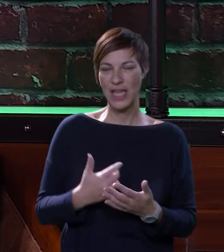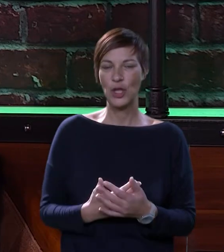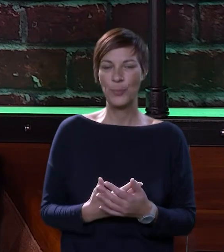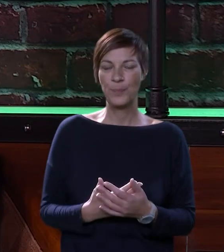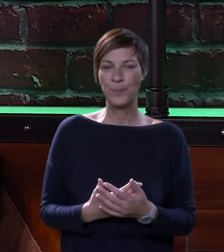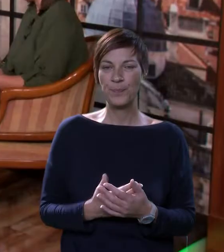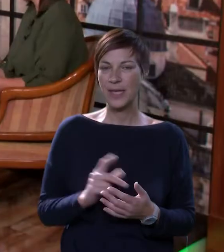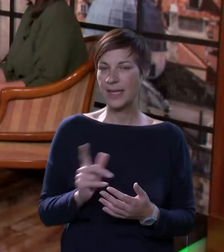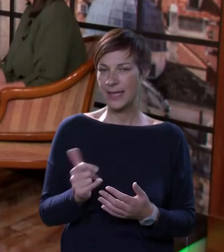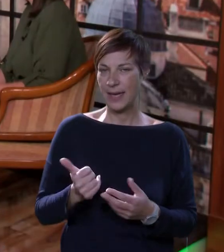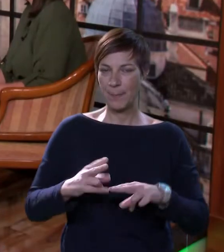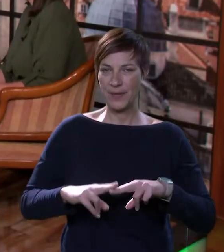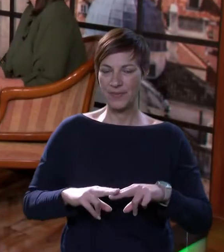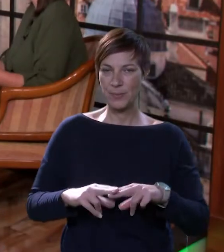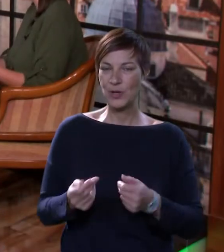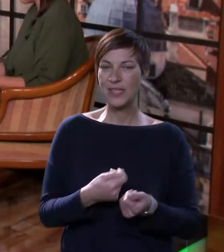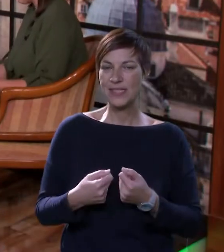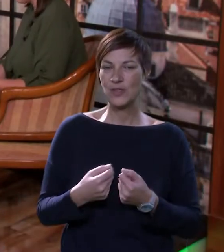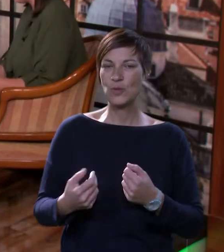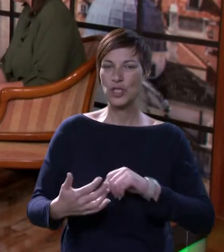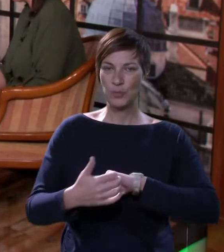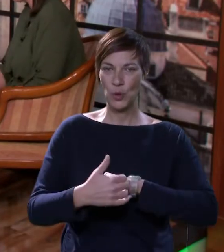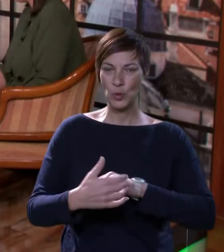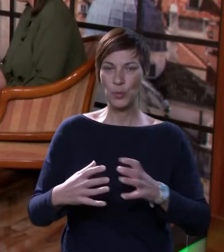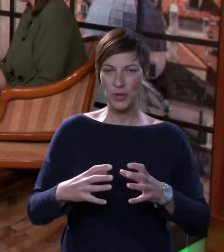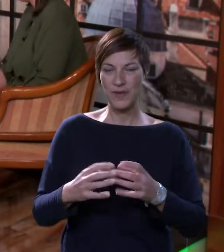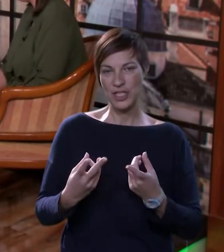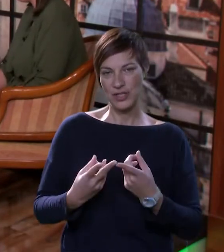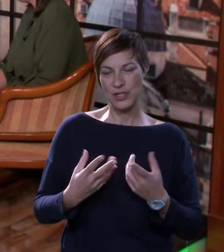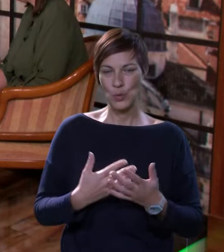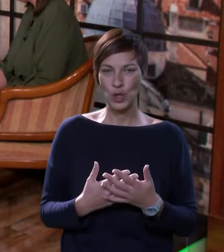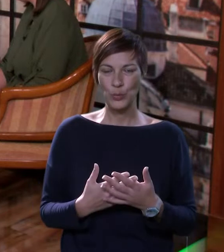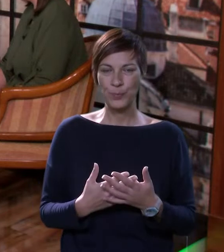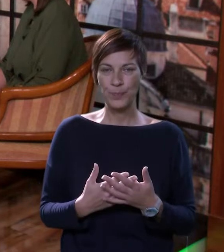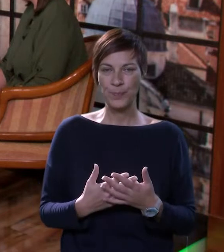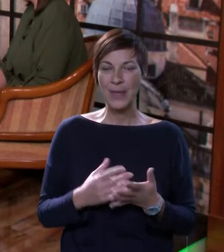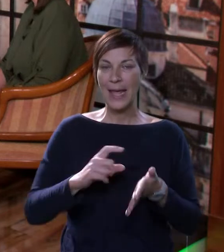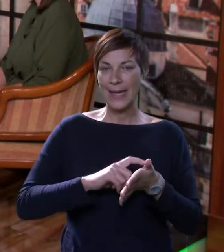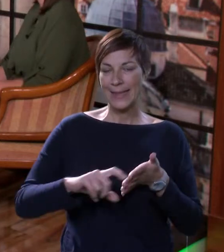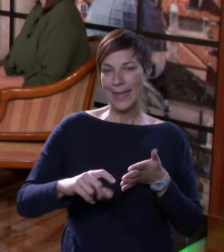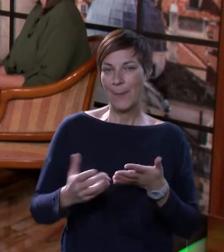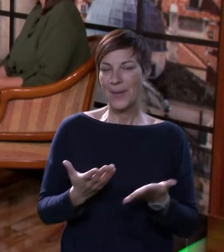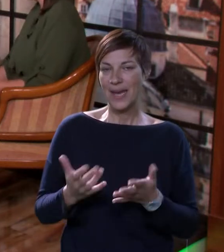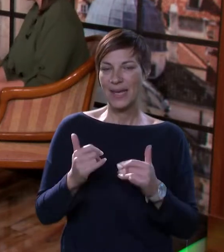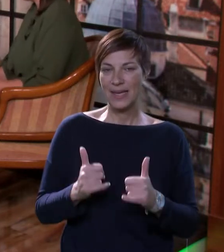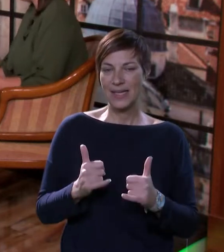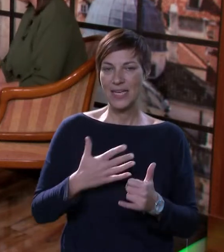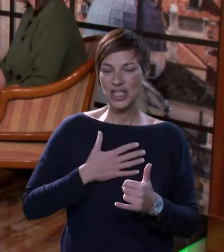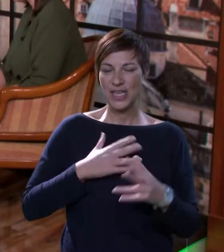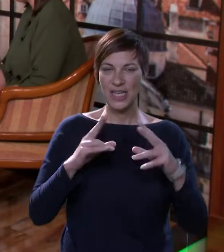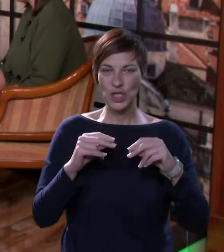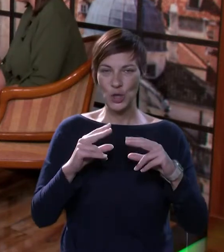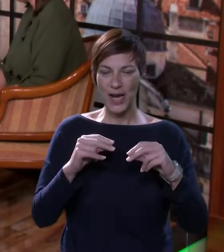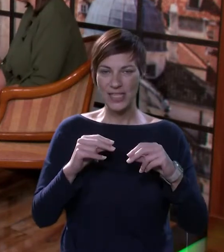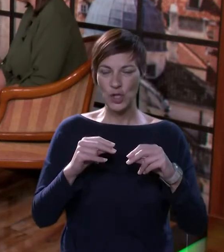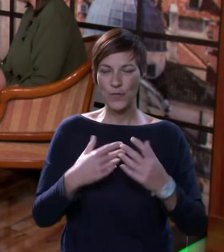jednom. Nije ovo prvi put da se družimo u studiju Dubrovačke televizije. Tema nekako današnjeg